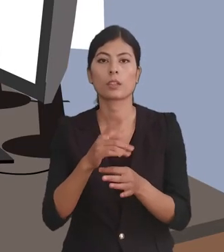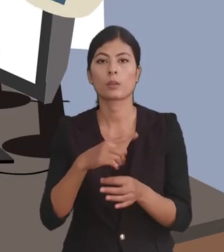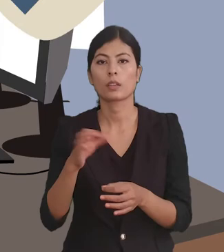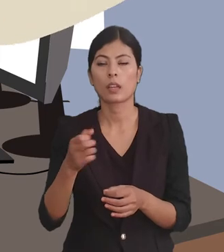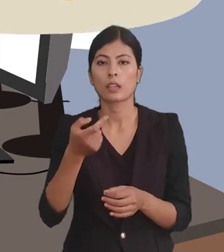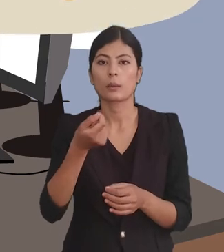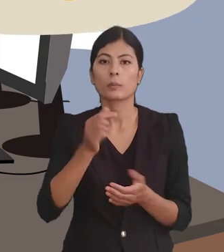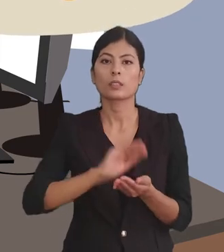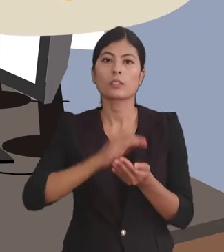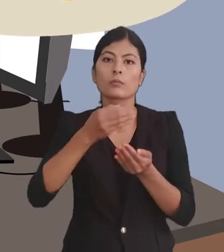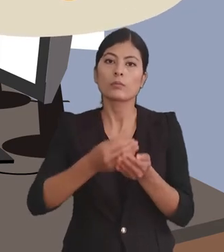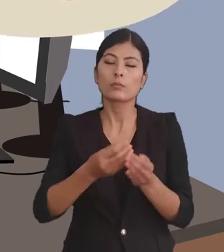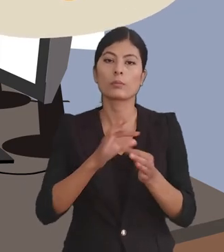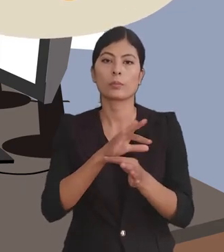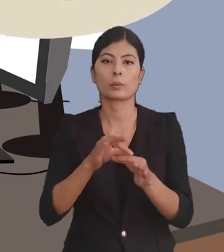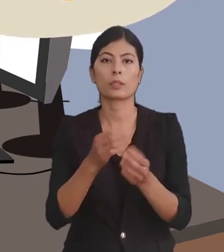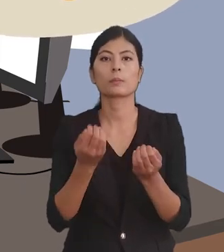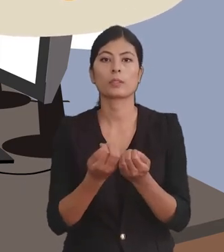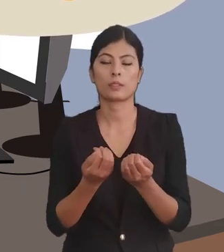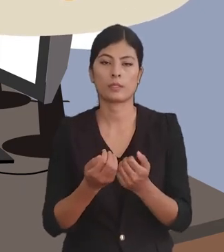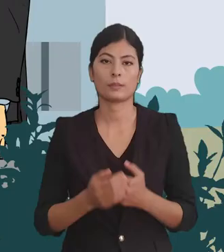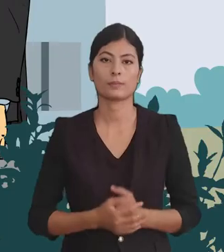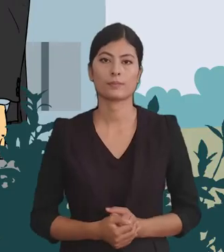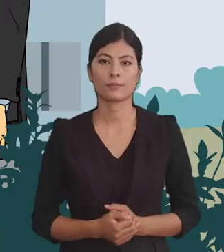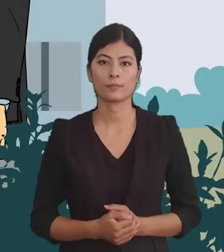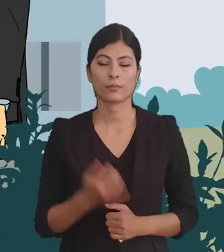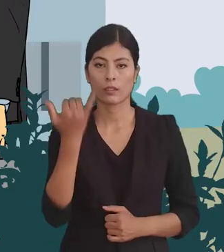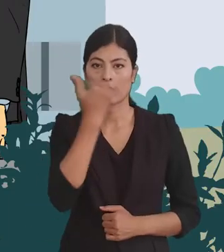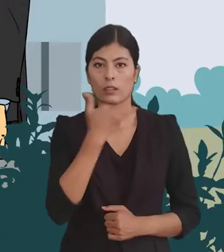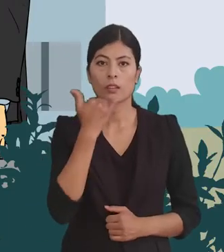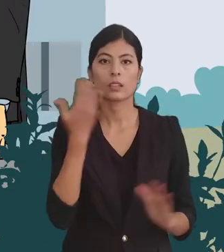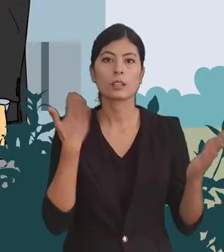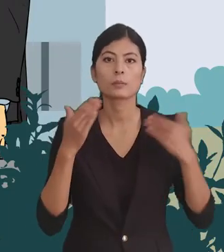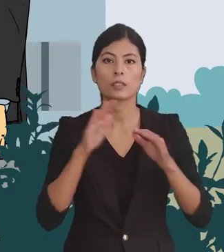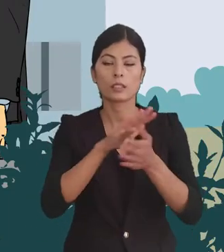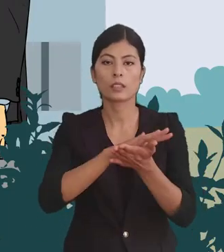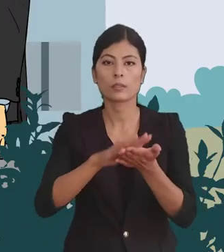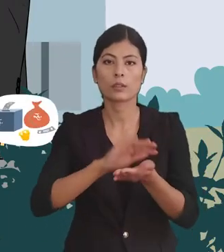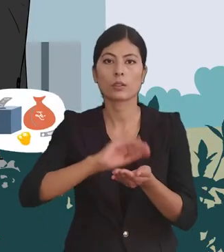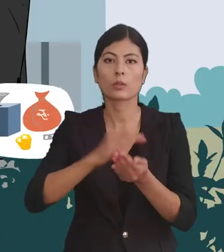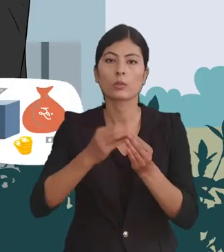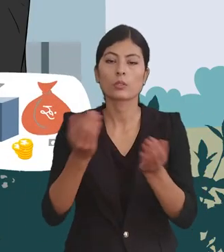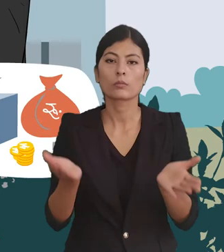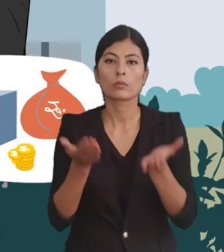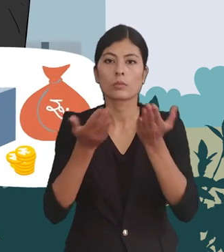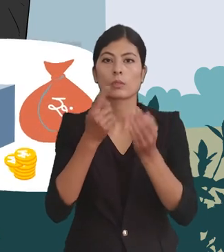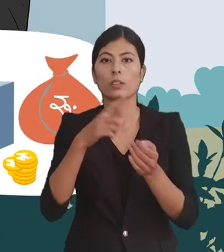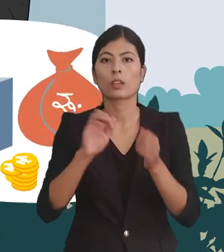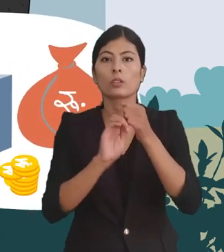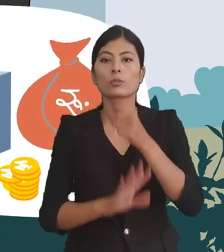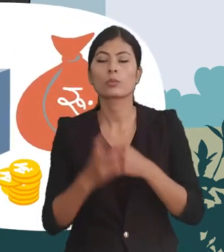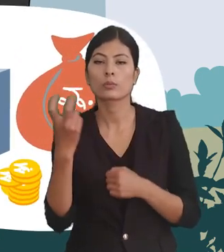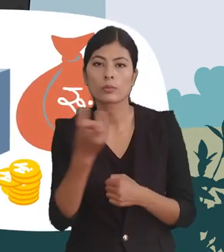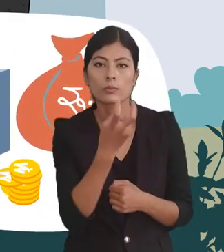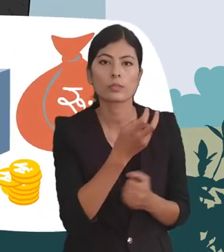स्थापनाको लागि बिउ पुँजी रकम प्रदान गर्ने, लैङ्गिक हिंसा निवारण कोष वृद्धिका लागि स्रोतको खोजी